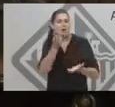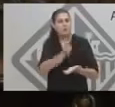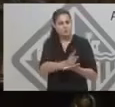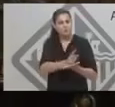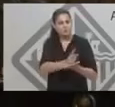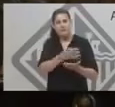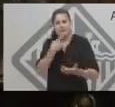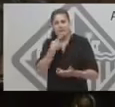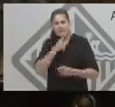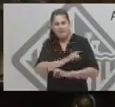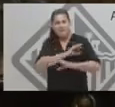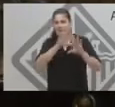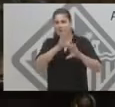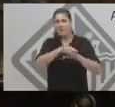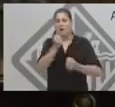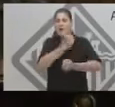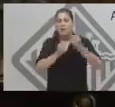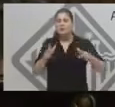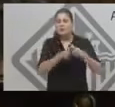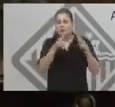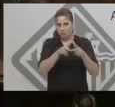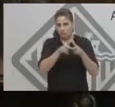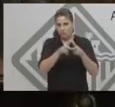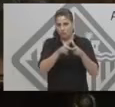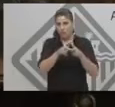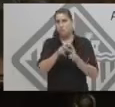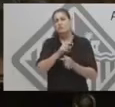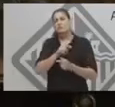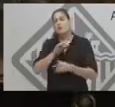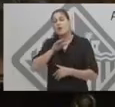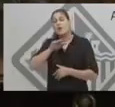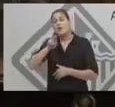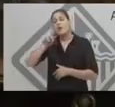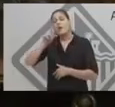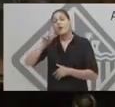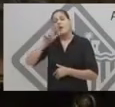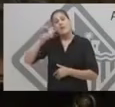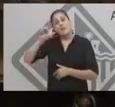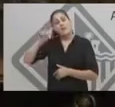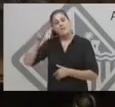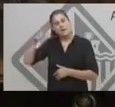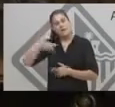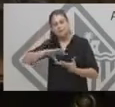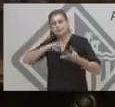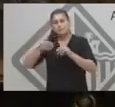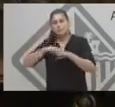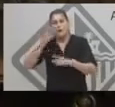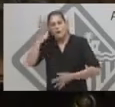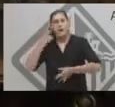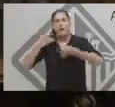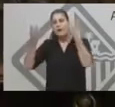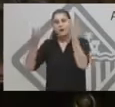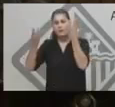una clara aposta per l'economia social. Convertir Nou Llevant en el futur districte i creatiu i dignificar el sector de la